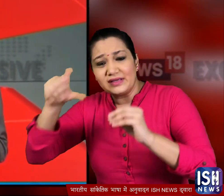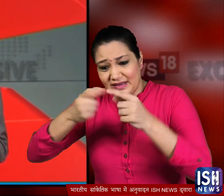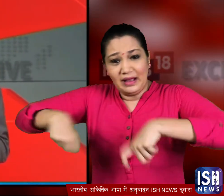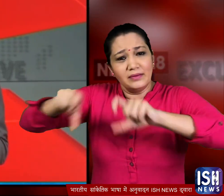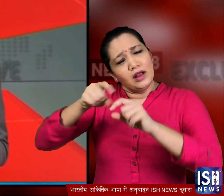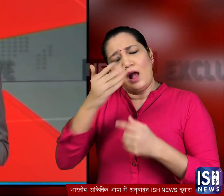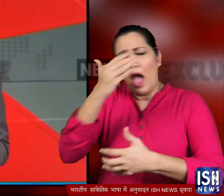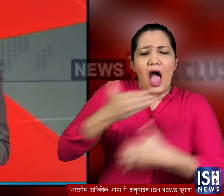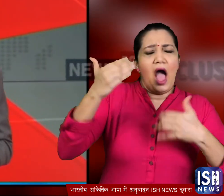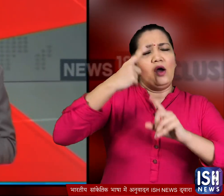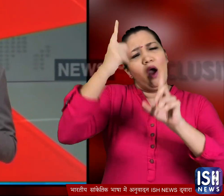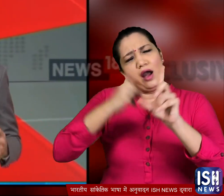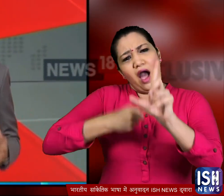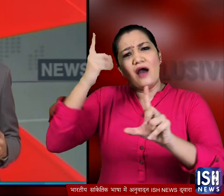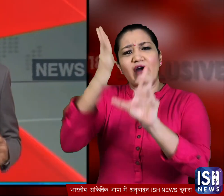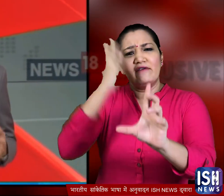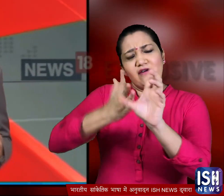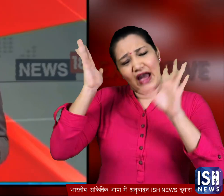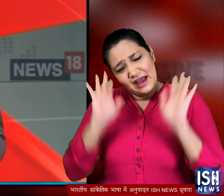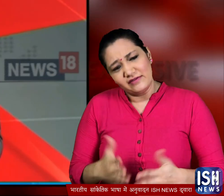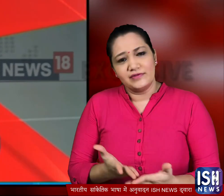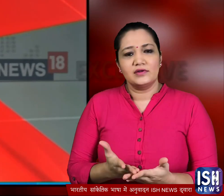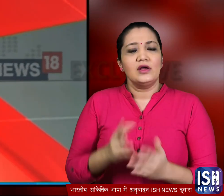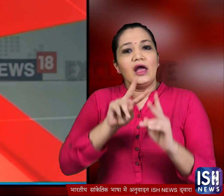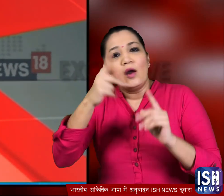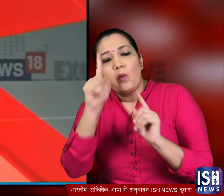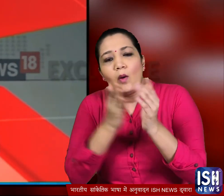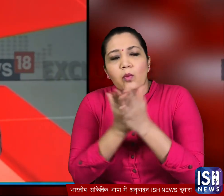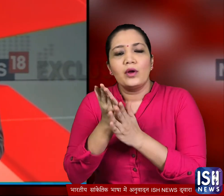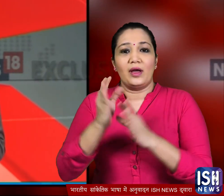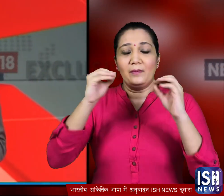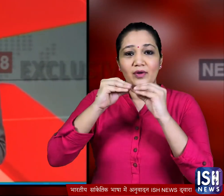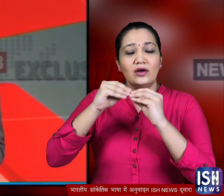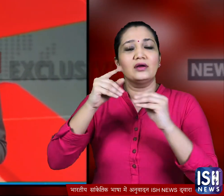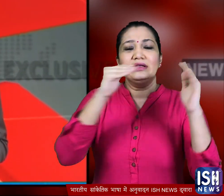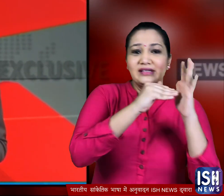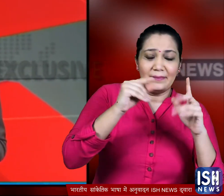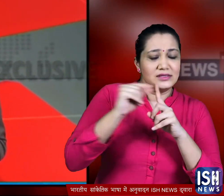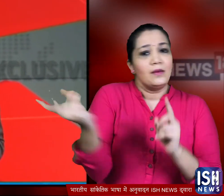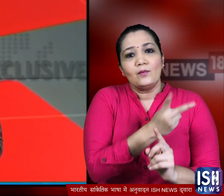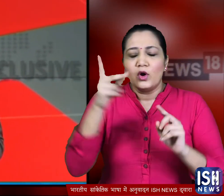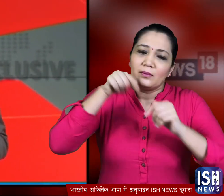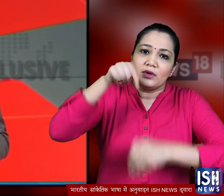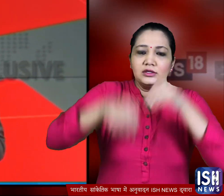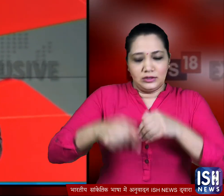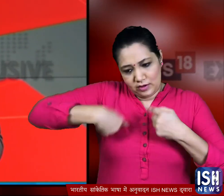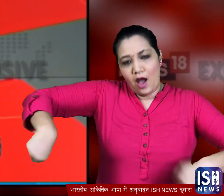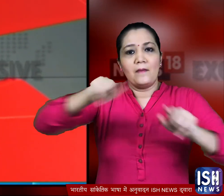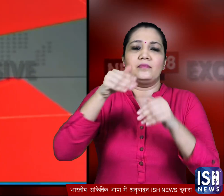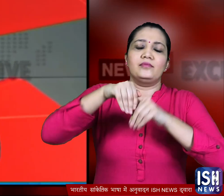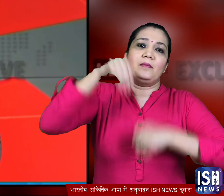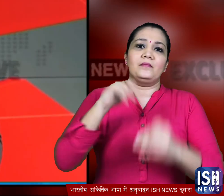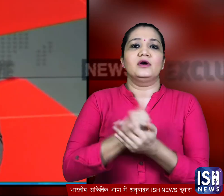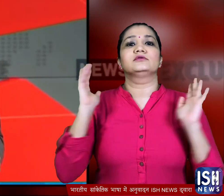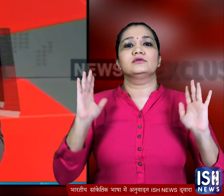बीडीसी सदस्यों को अगवा करने का हाई वोल्टेज ड्रामा होता ही है, जिससे बचने का एक ही तरीका है कि ब्लॉक और जिला पंचायत अध्यक्ष का चुनाव भी सीधे